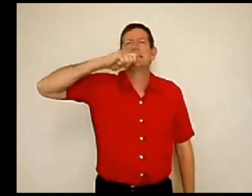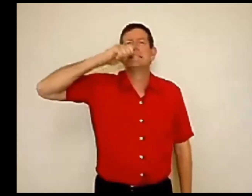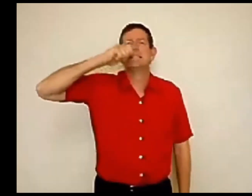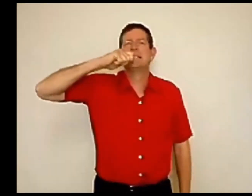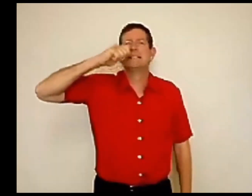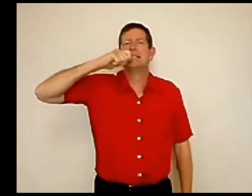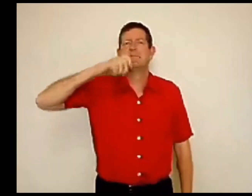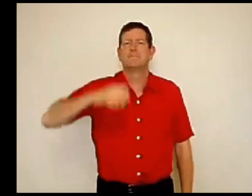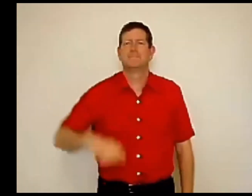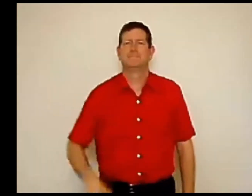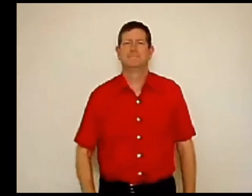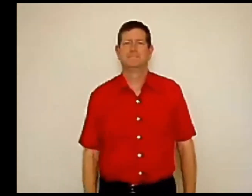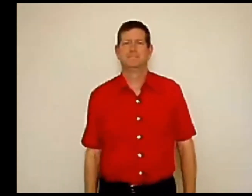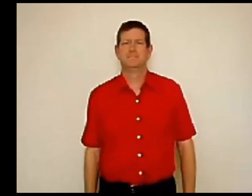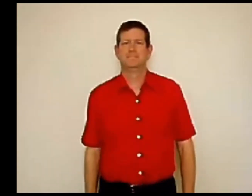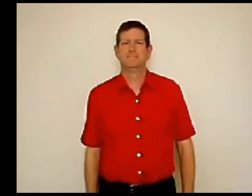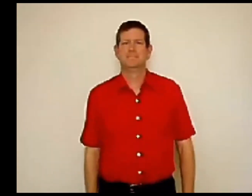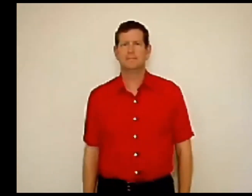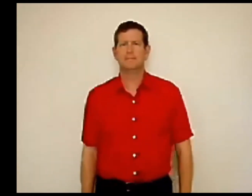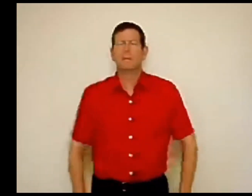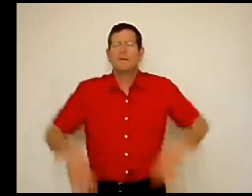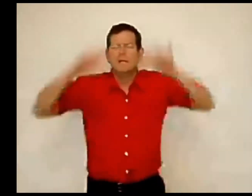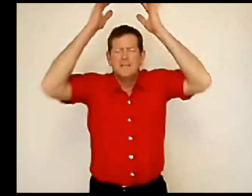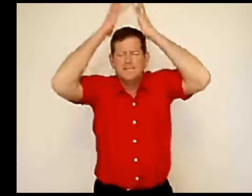Se brosser les dents.